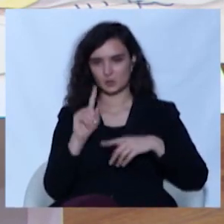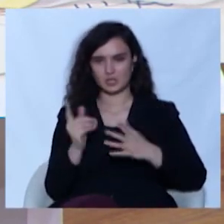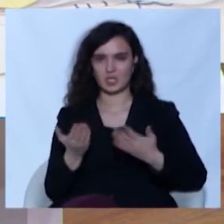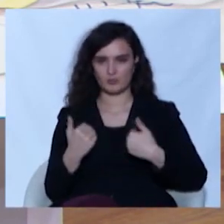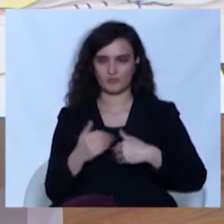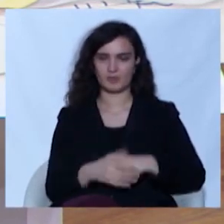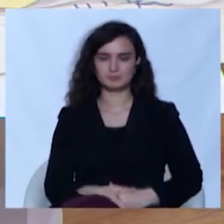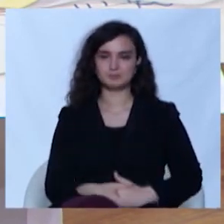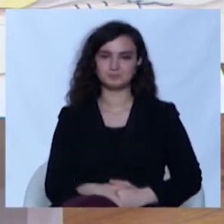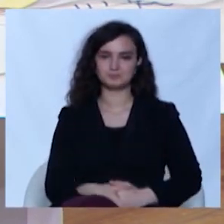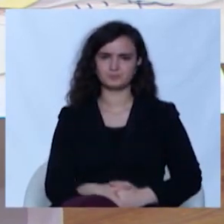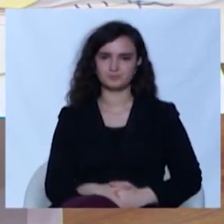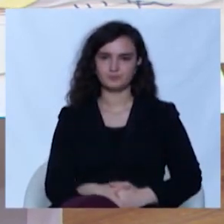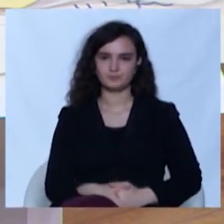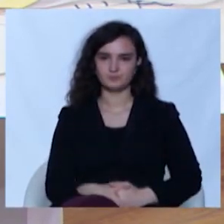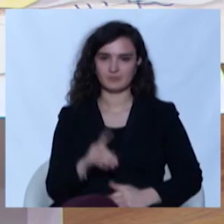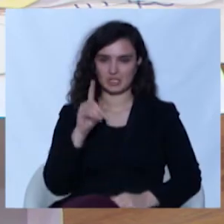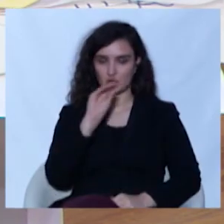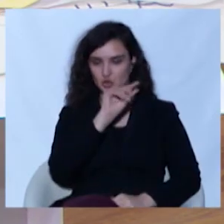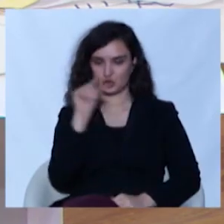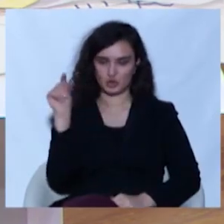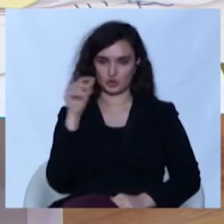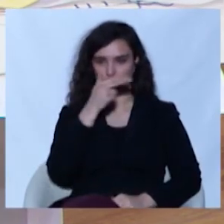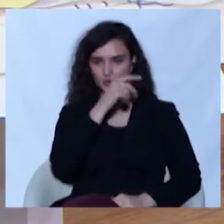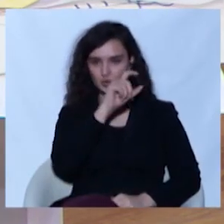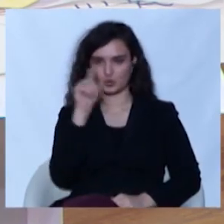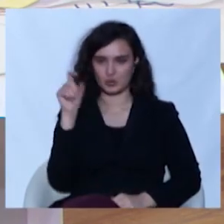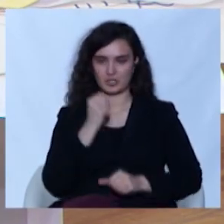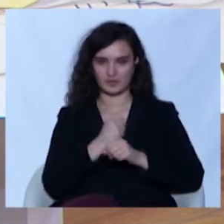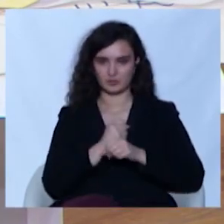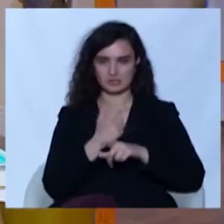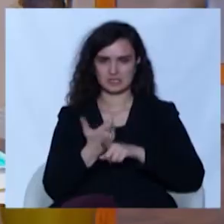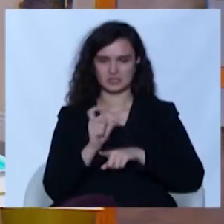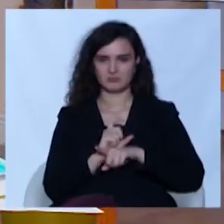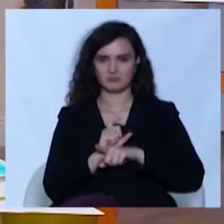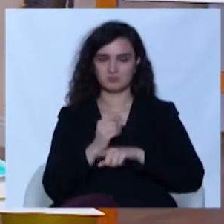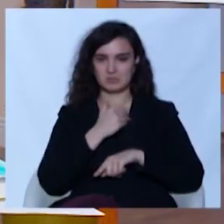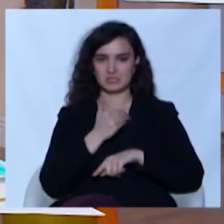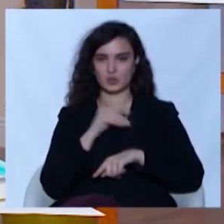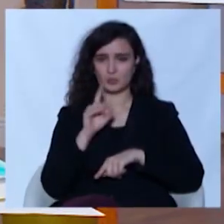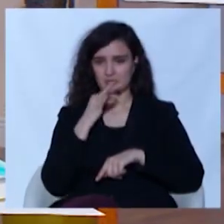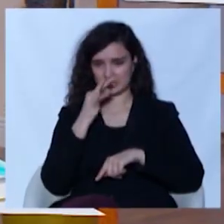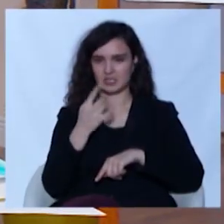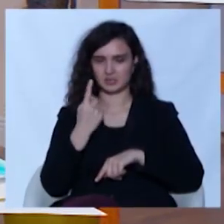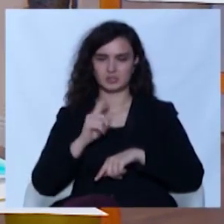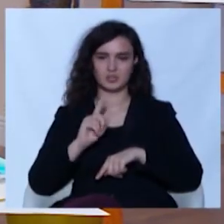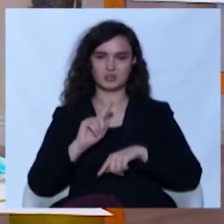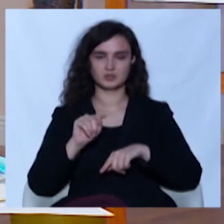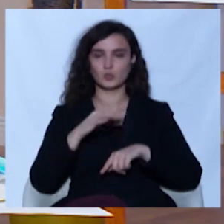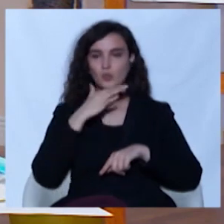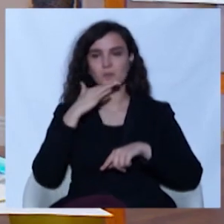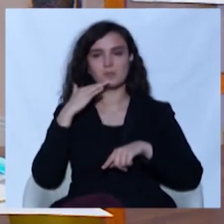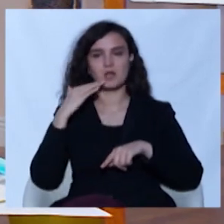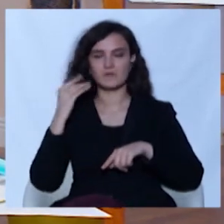рагаму. Акерти сурика вакета тесете. Далее миндеру гитхатертирагаце.